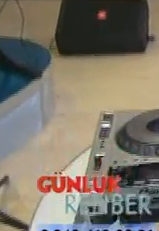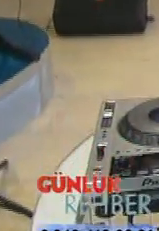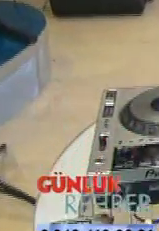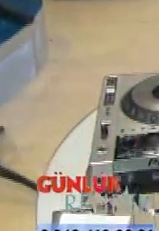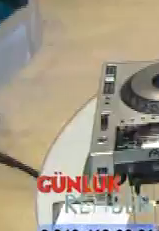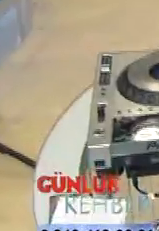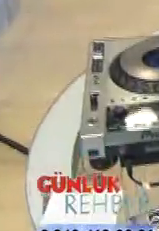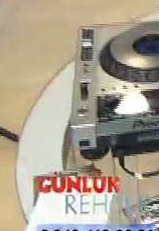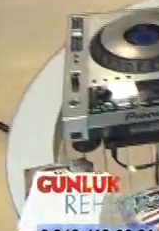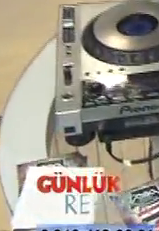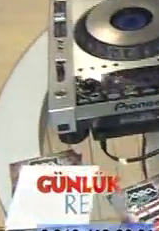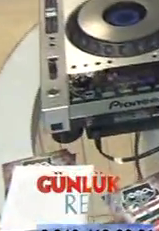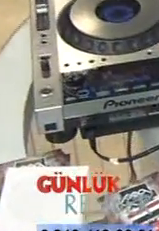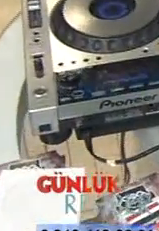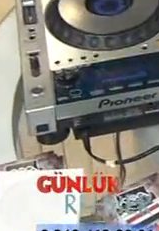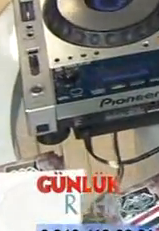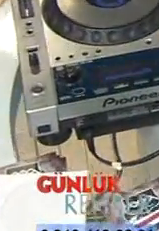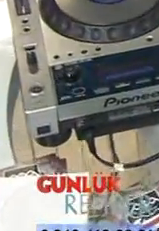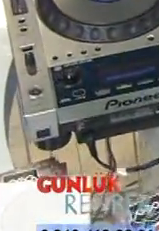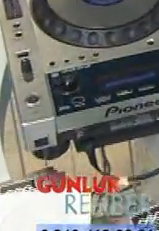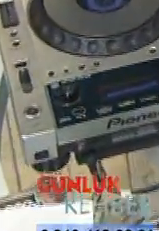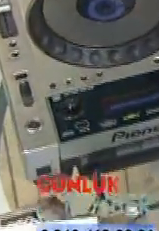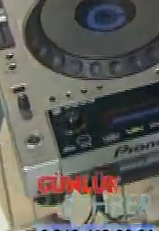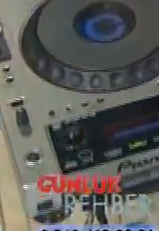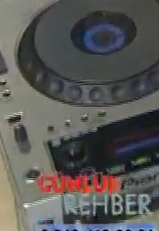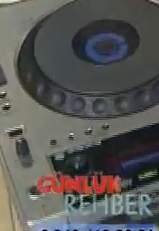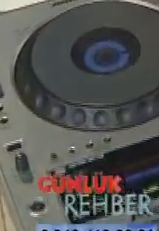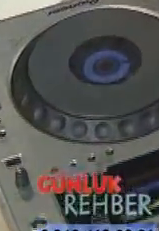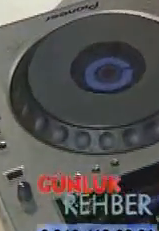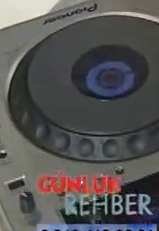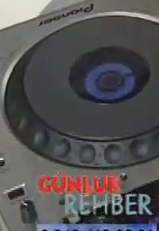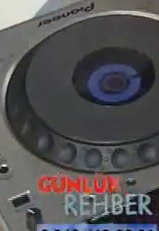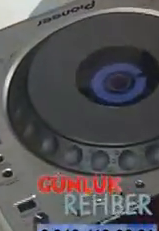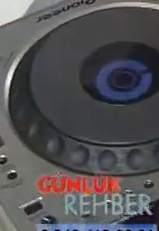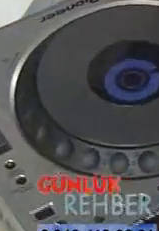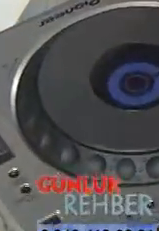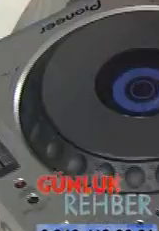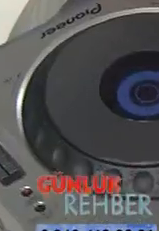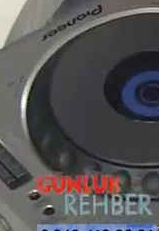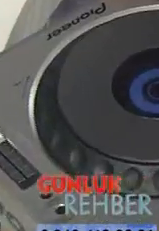Your love pours down on me, surround me like a waterfall.